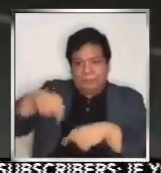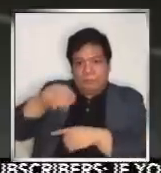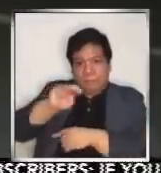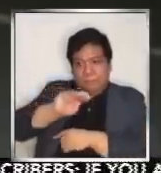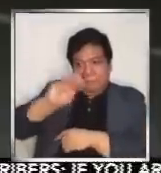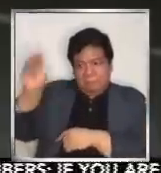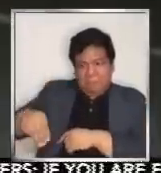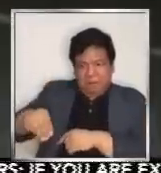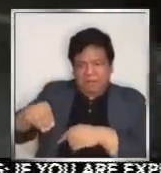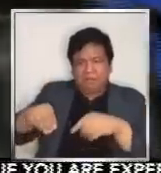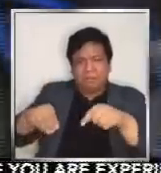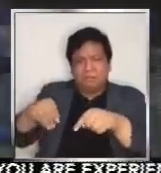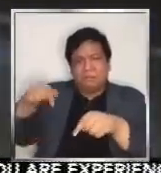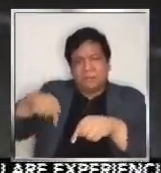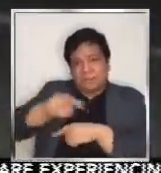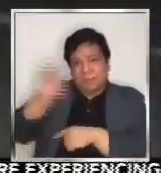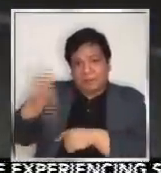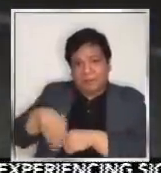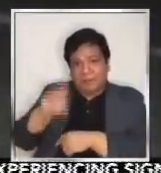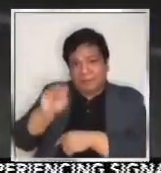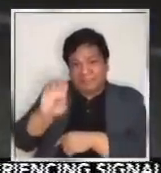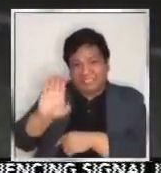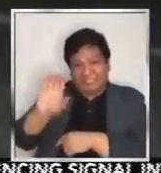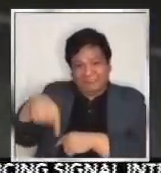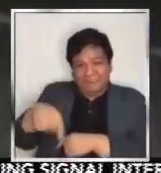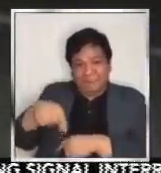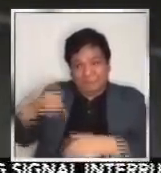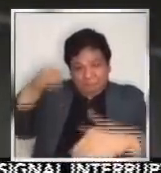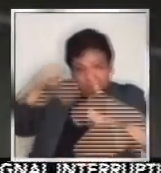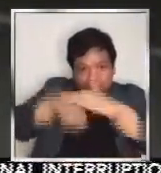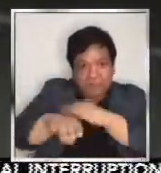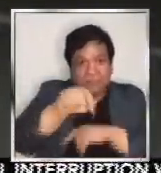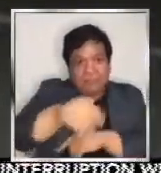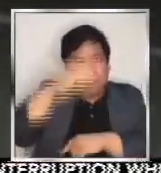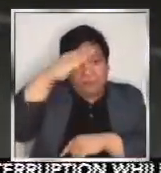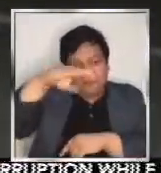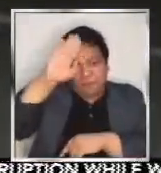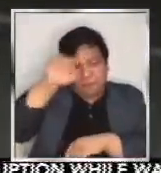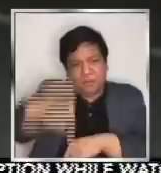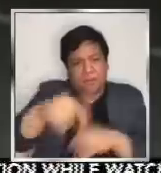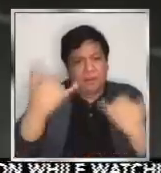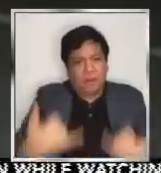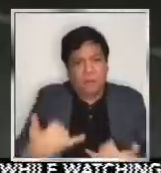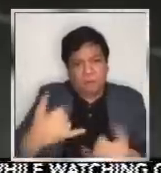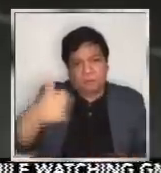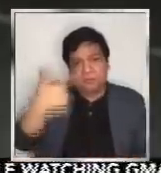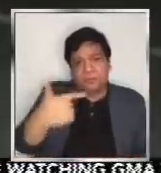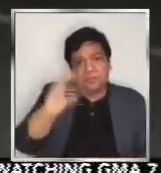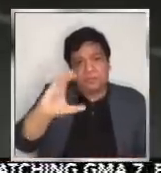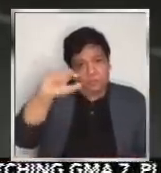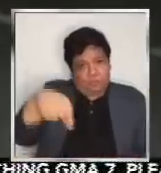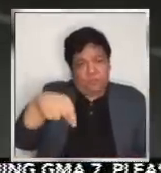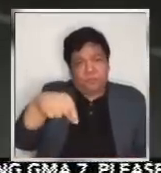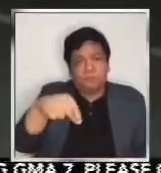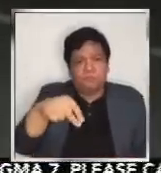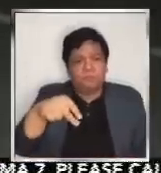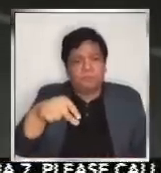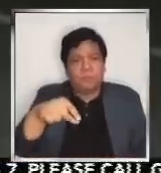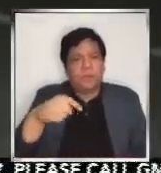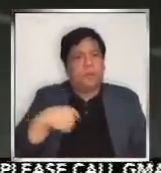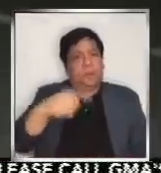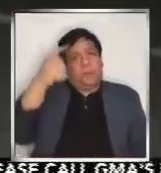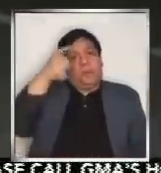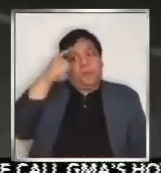ng MECQ papasok dito sa Cavite na nasa ilalim naman ngayon ng GCQ. Inakala rin daw kasi ng ilang